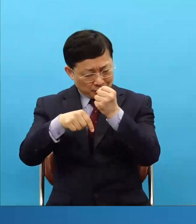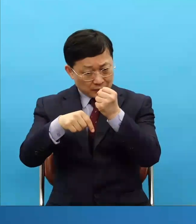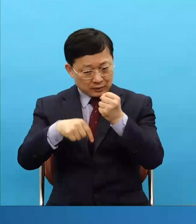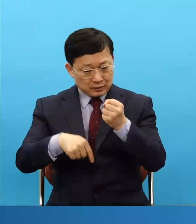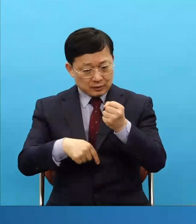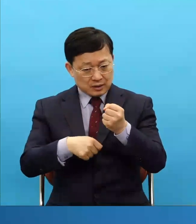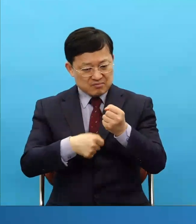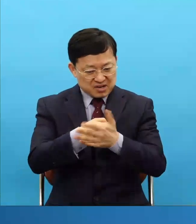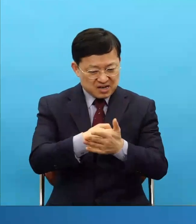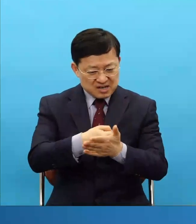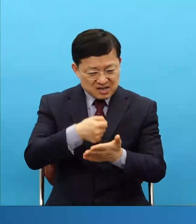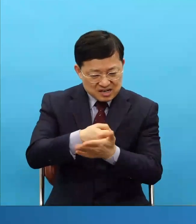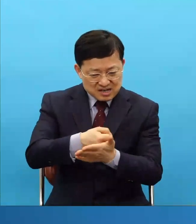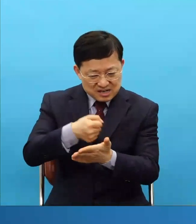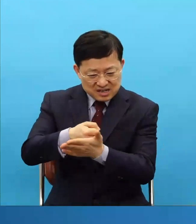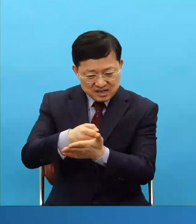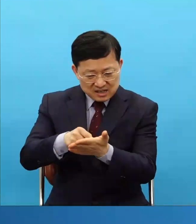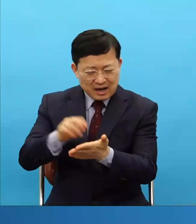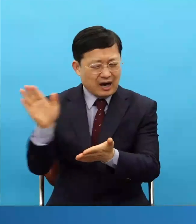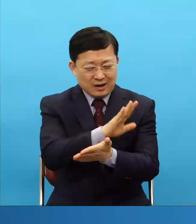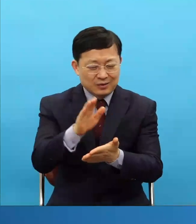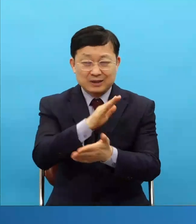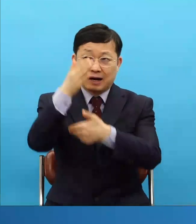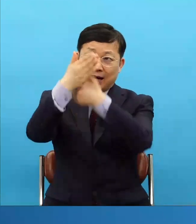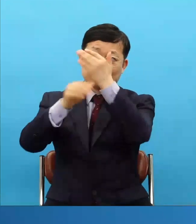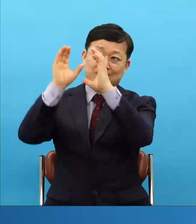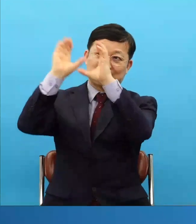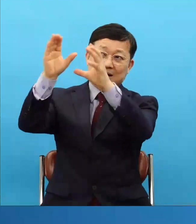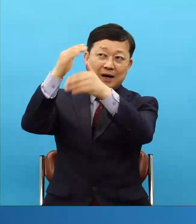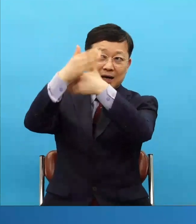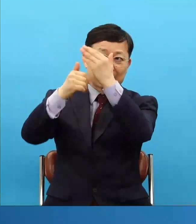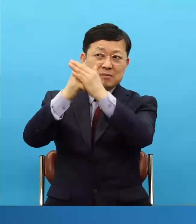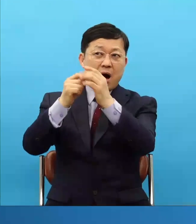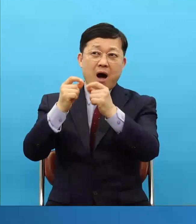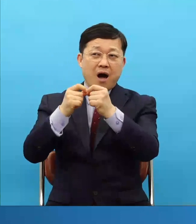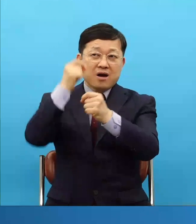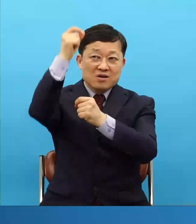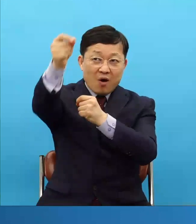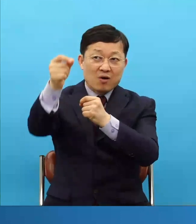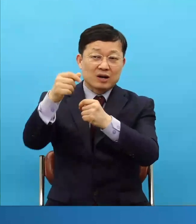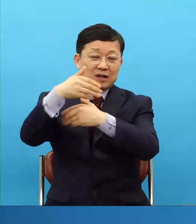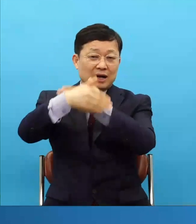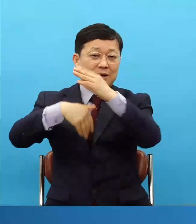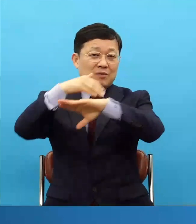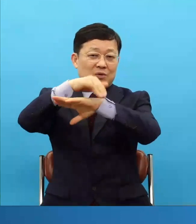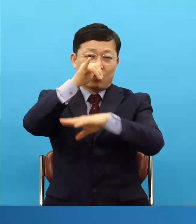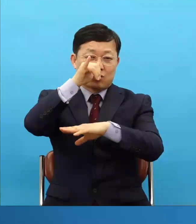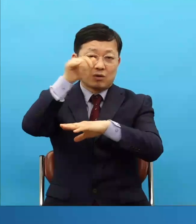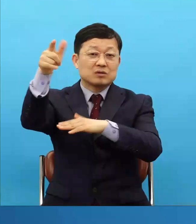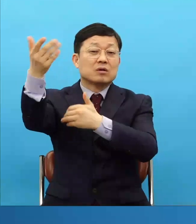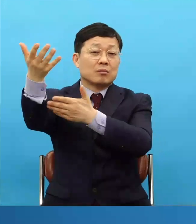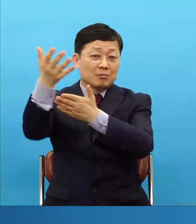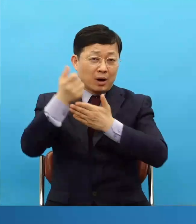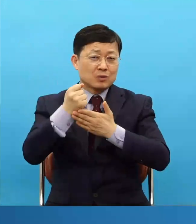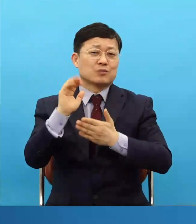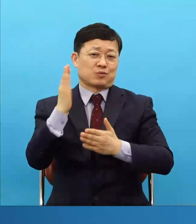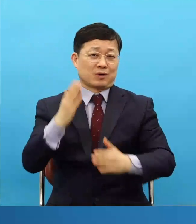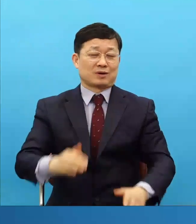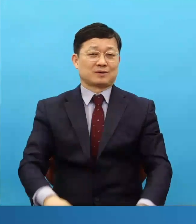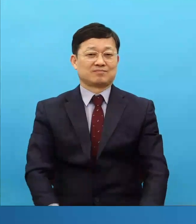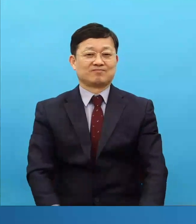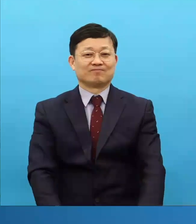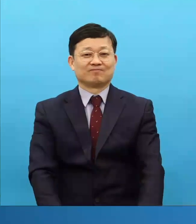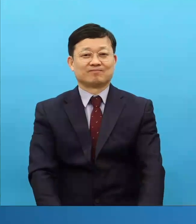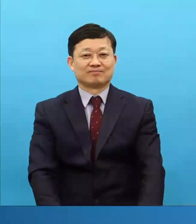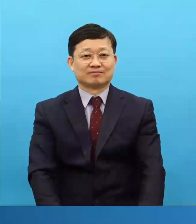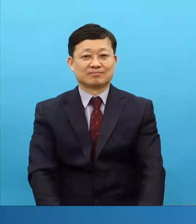하나님은 무한한 힘으로 여러분과 함께 하시게 돼요. If you enter into prayer, then you don't have to make any decisions. Why? Because God is with you with His almighty power.